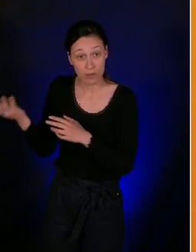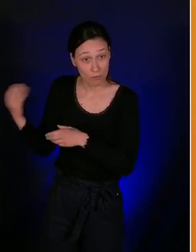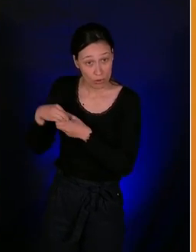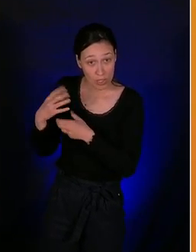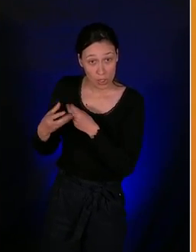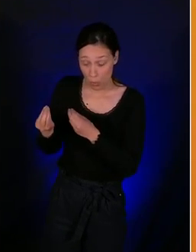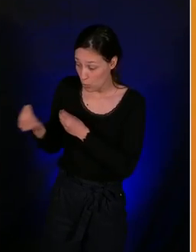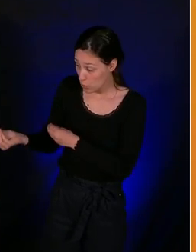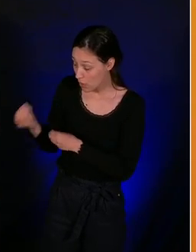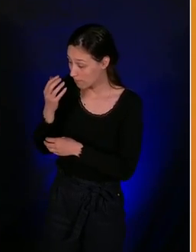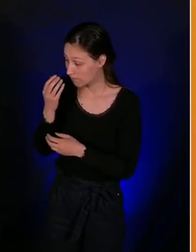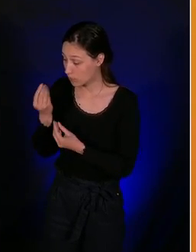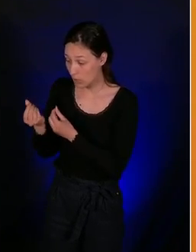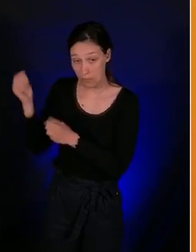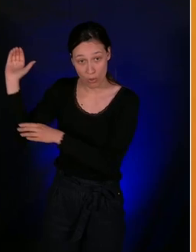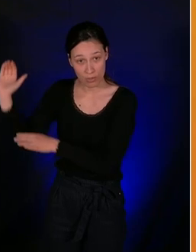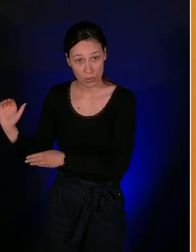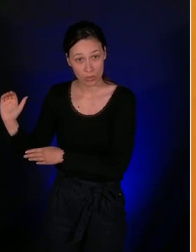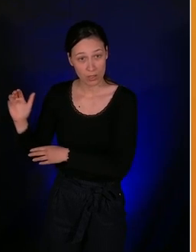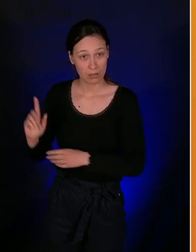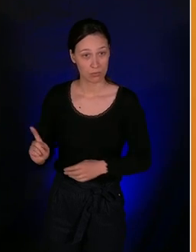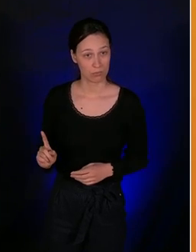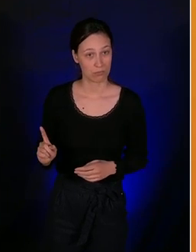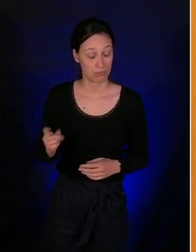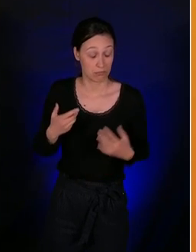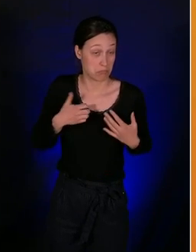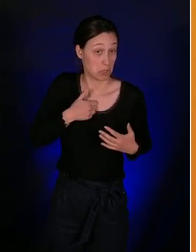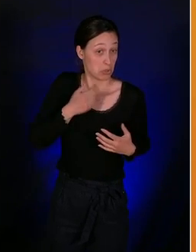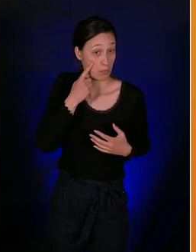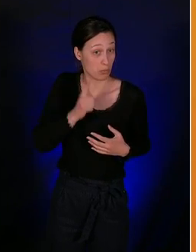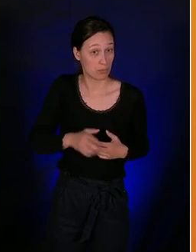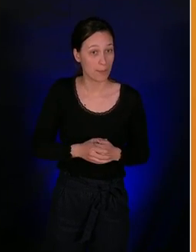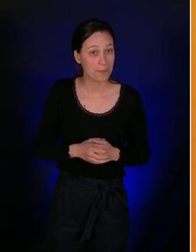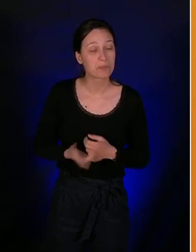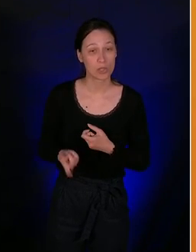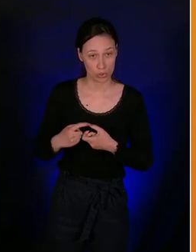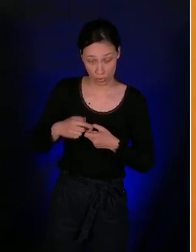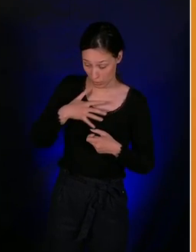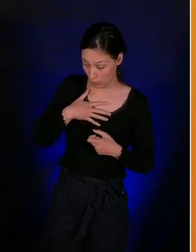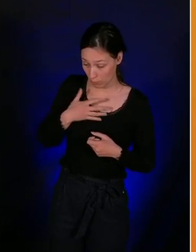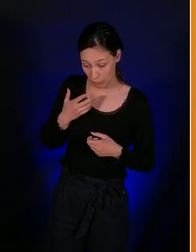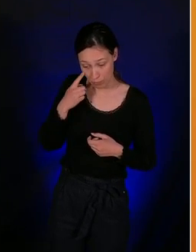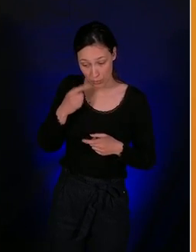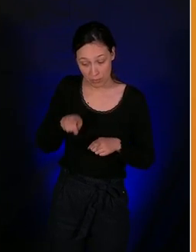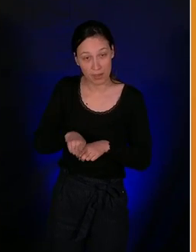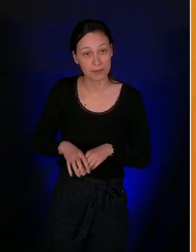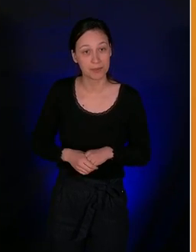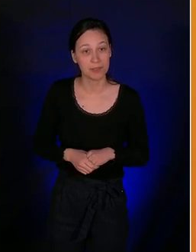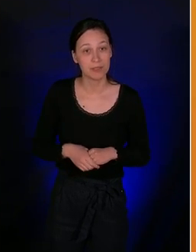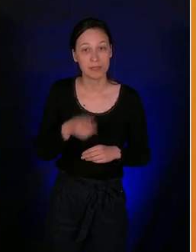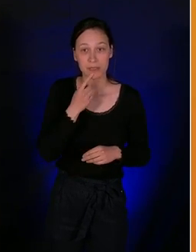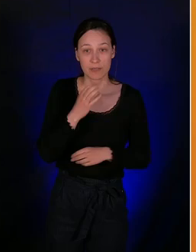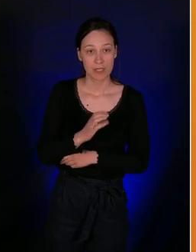Personnellement, je ne le pense pas. Et mon syndicat non plus. Alors ma CGT, notre CGT, elle